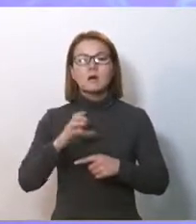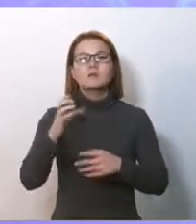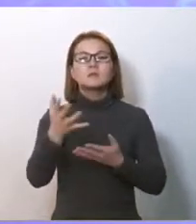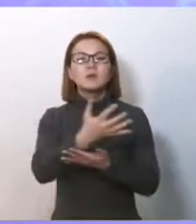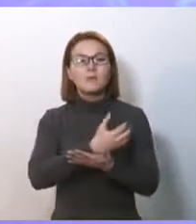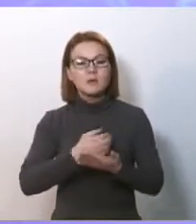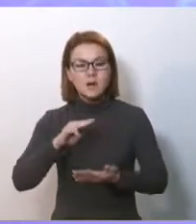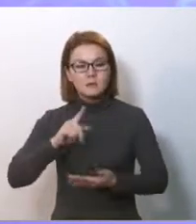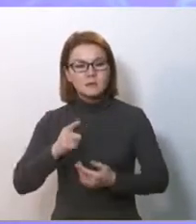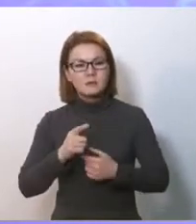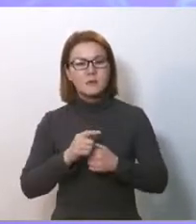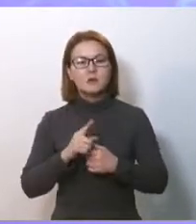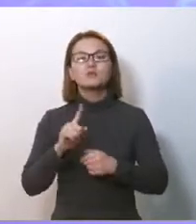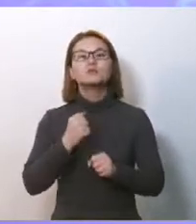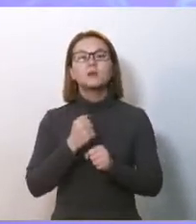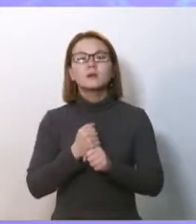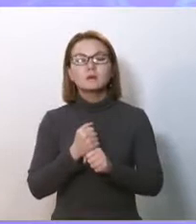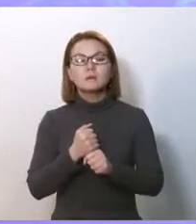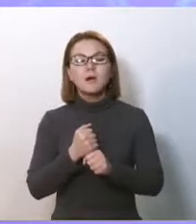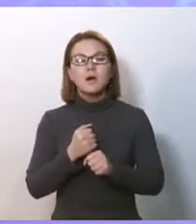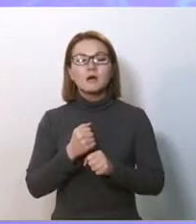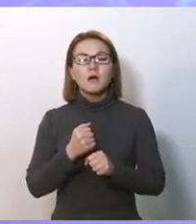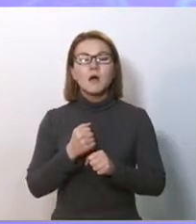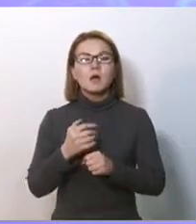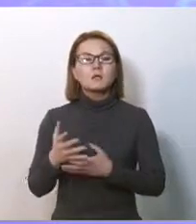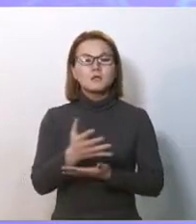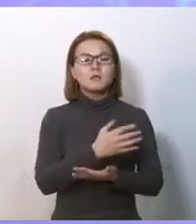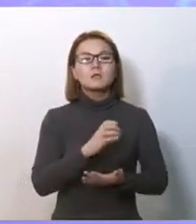Собирать. Что делать? Собираться.